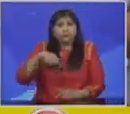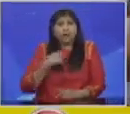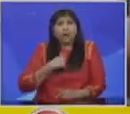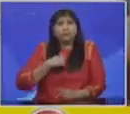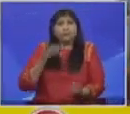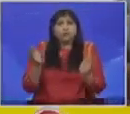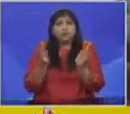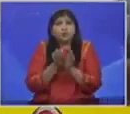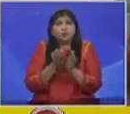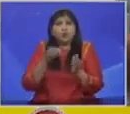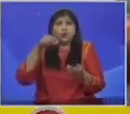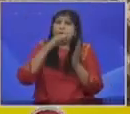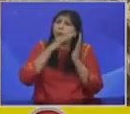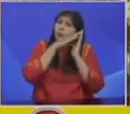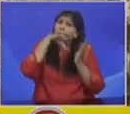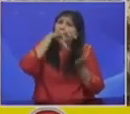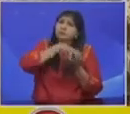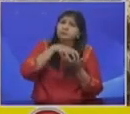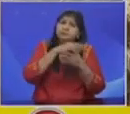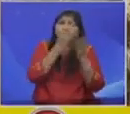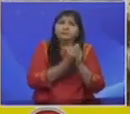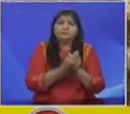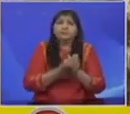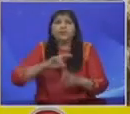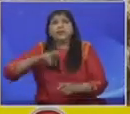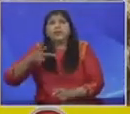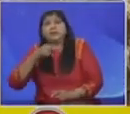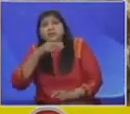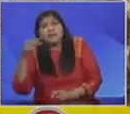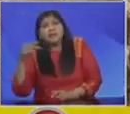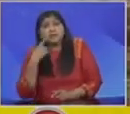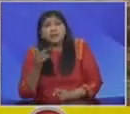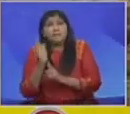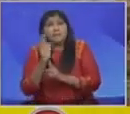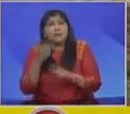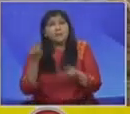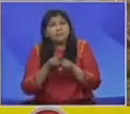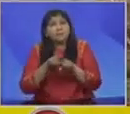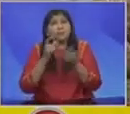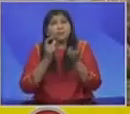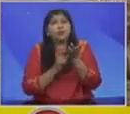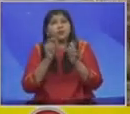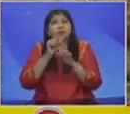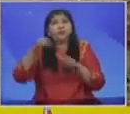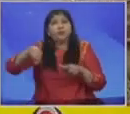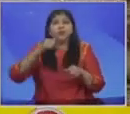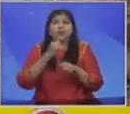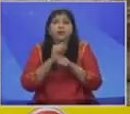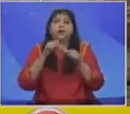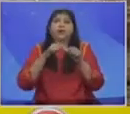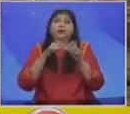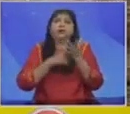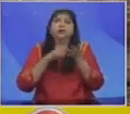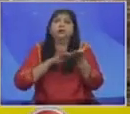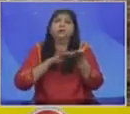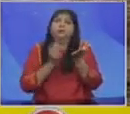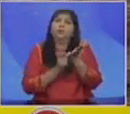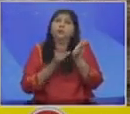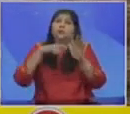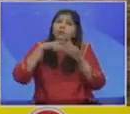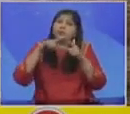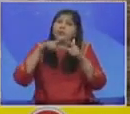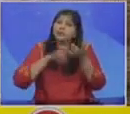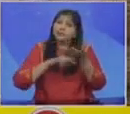अपने ही घर में रहते हुए। एक और उदाहरण है यूपी के गढ़मुक्तेश्वर का। गढ़मुक्तेश्वर